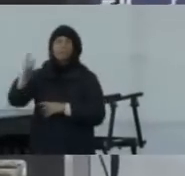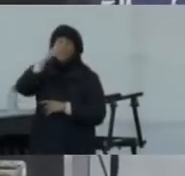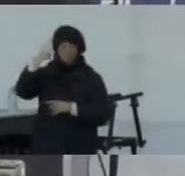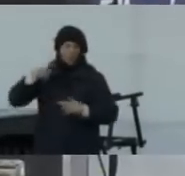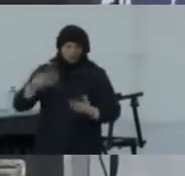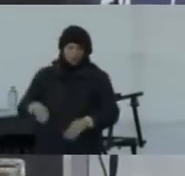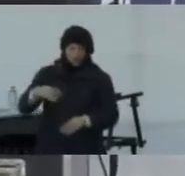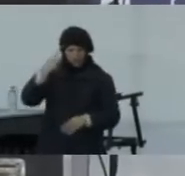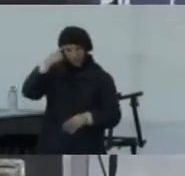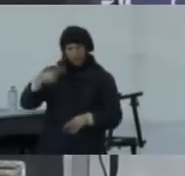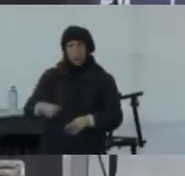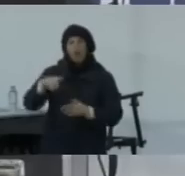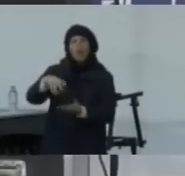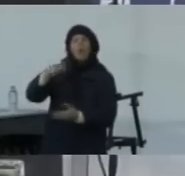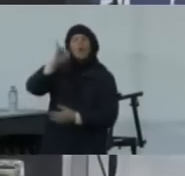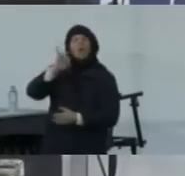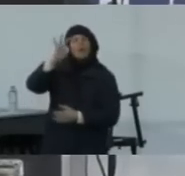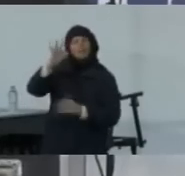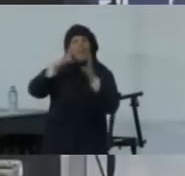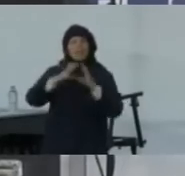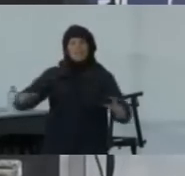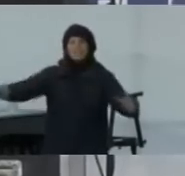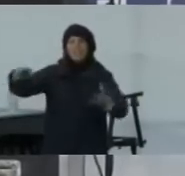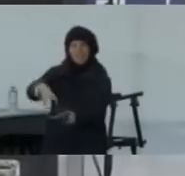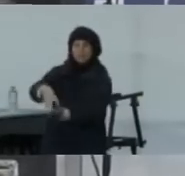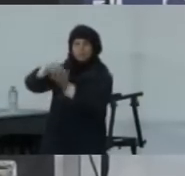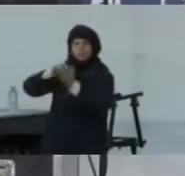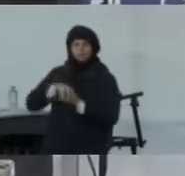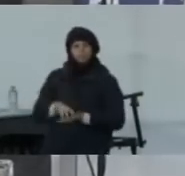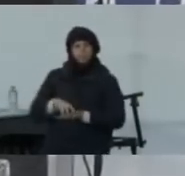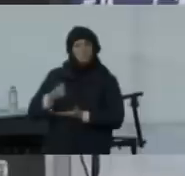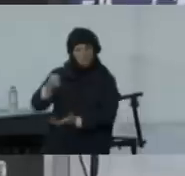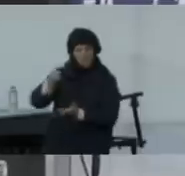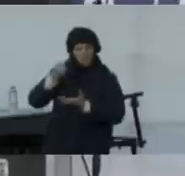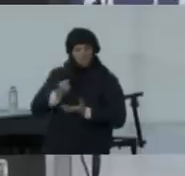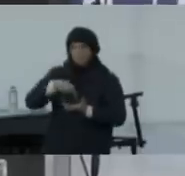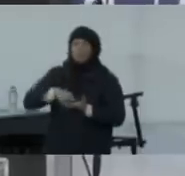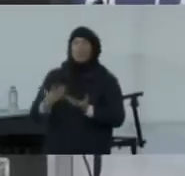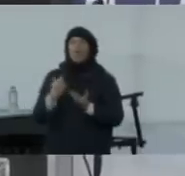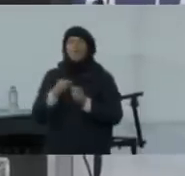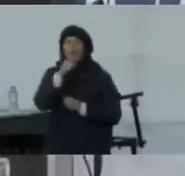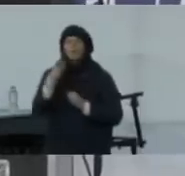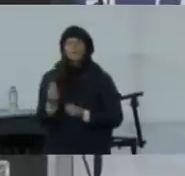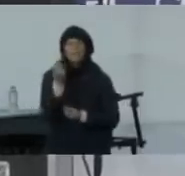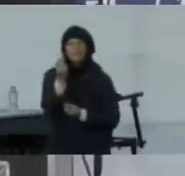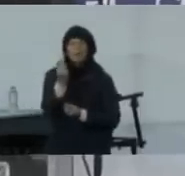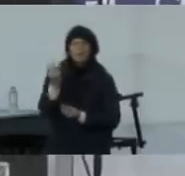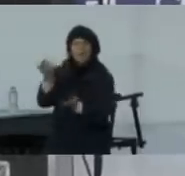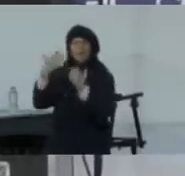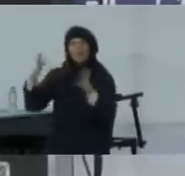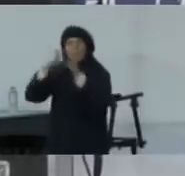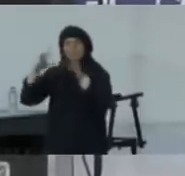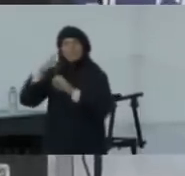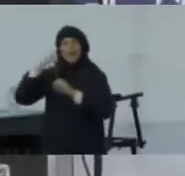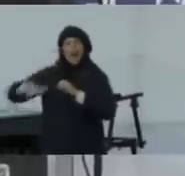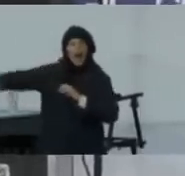di finanziamento pubblico alla Fincantieri, e il miliardo l'hanno usato per comprare cantieri in Asia, per andare a smontare le navi in Asia perché